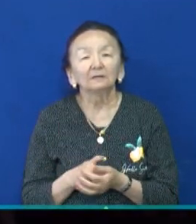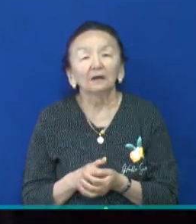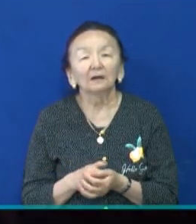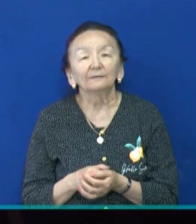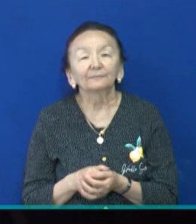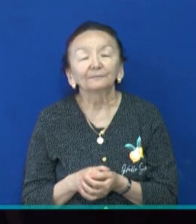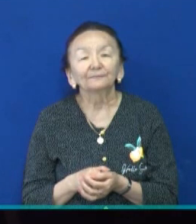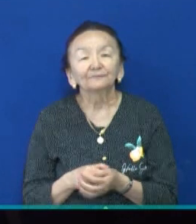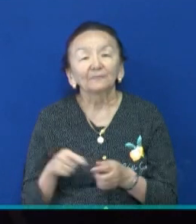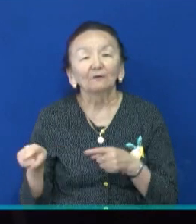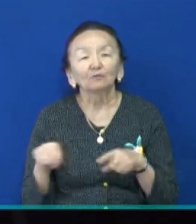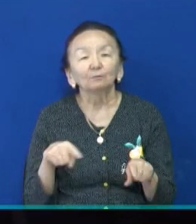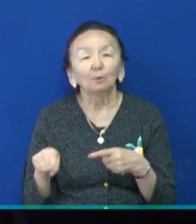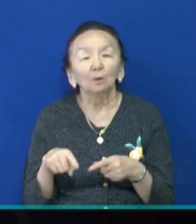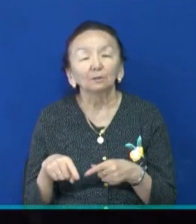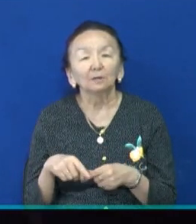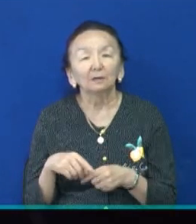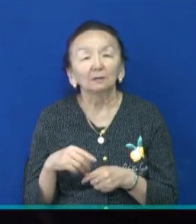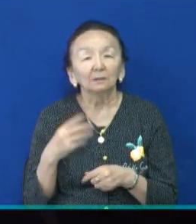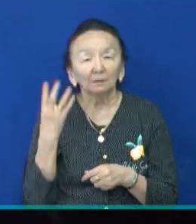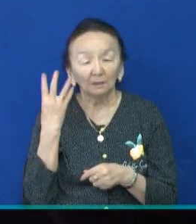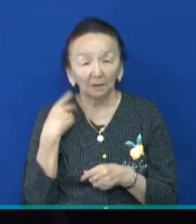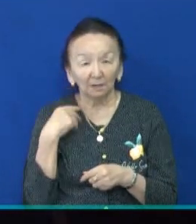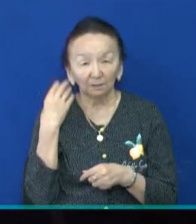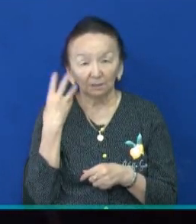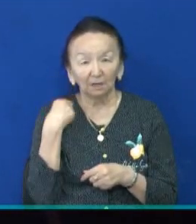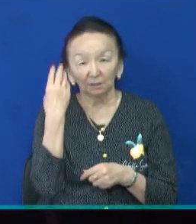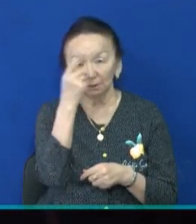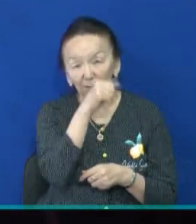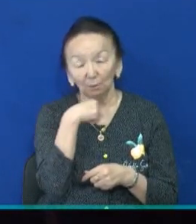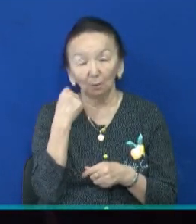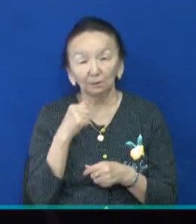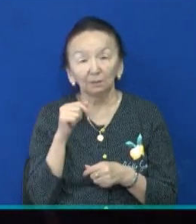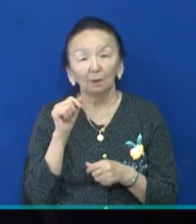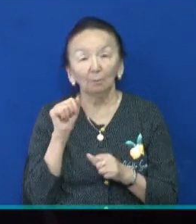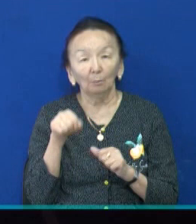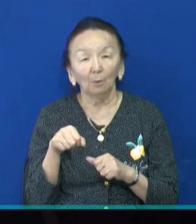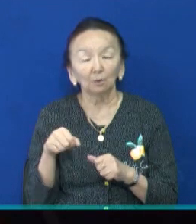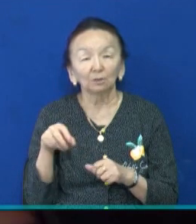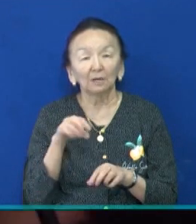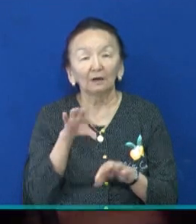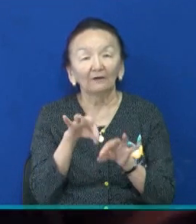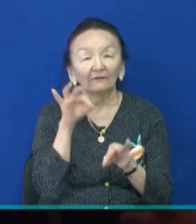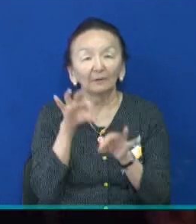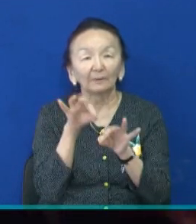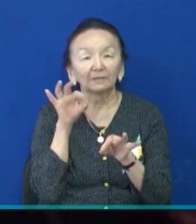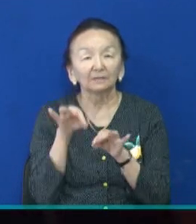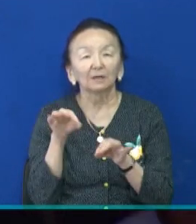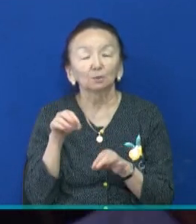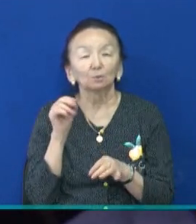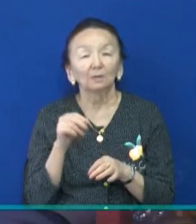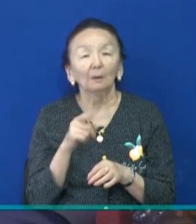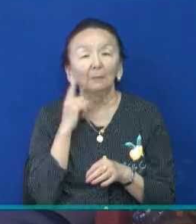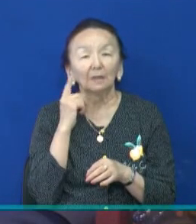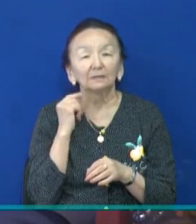жүр. Сондай біздің облыс аудан орталықтарында үлкен-үлкен футбол кешендері салынады